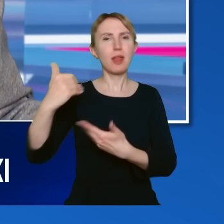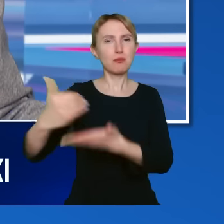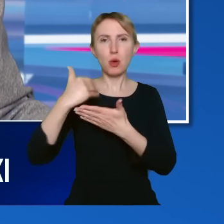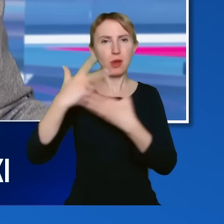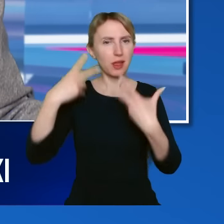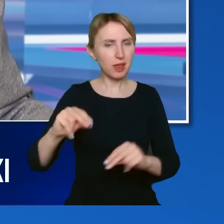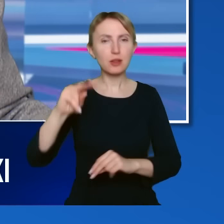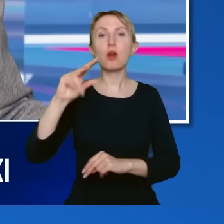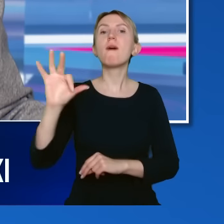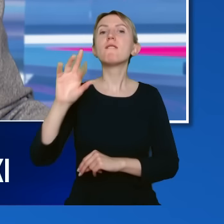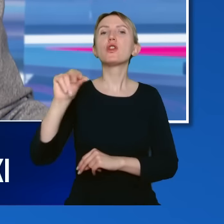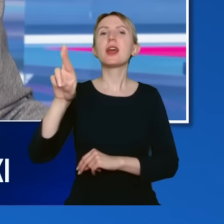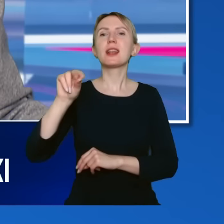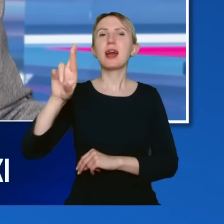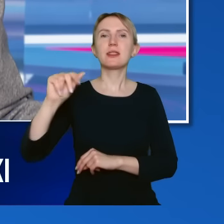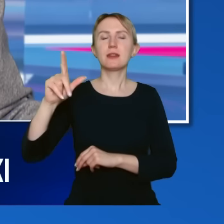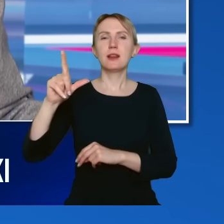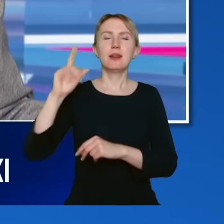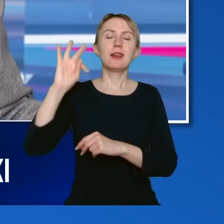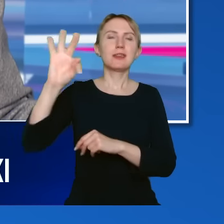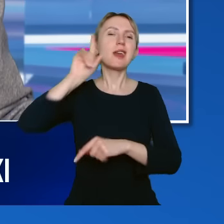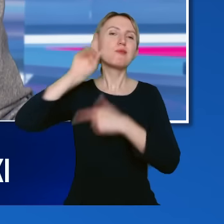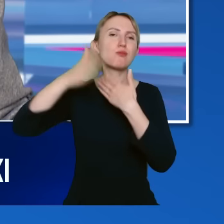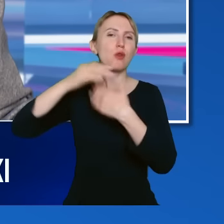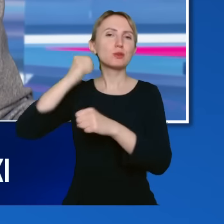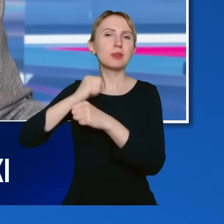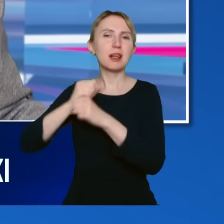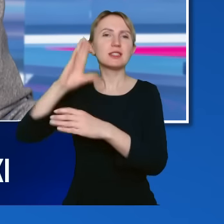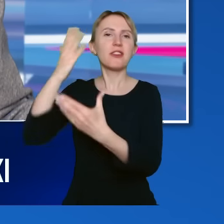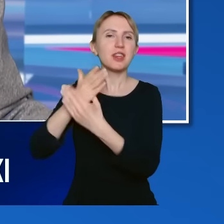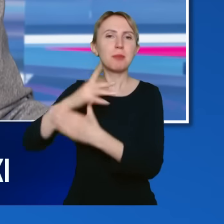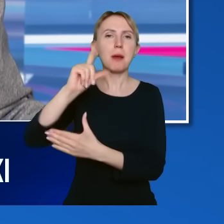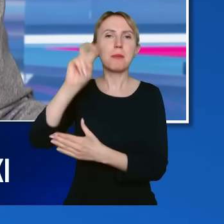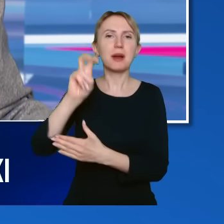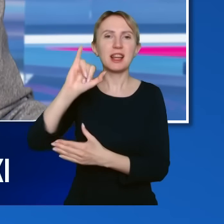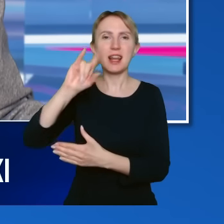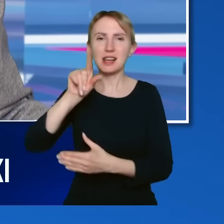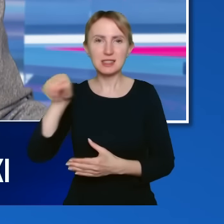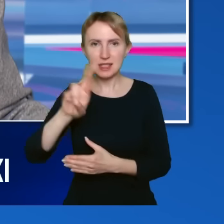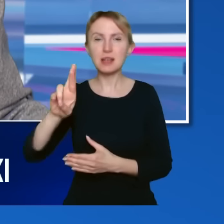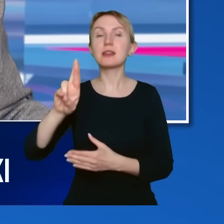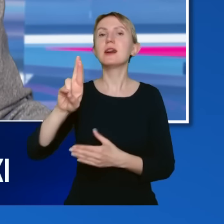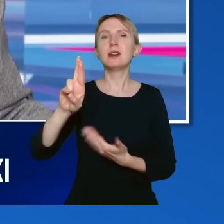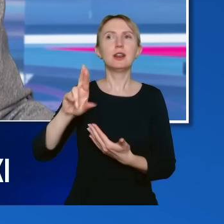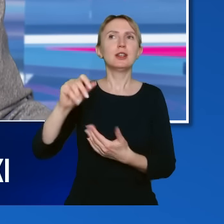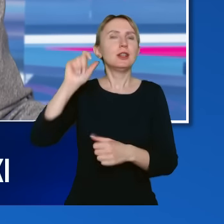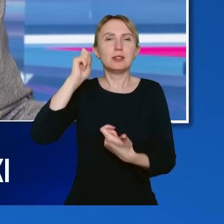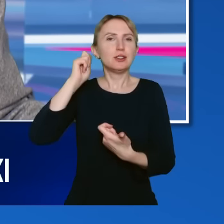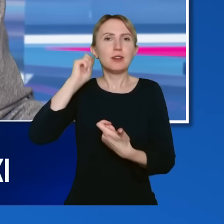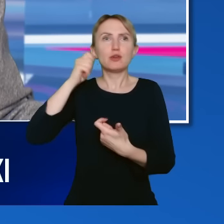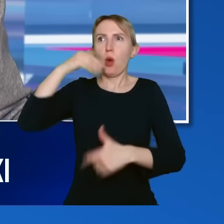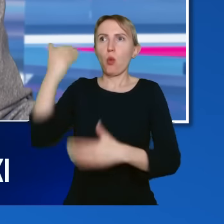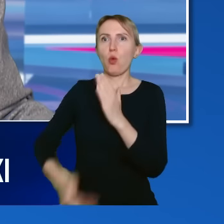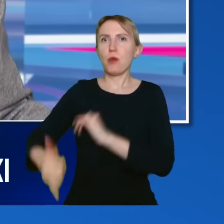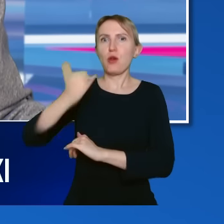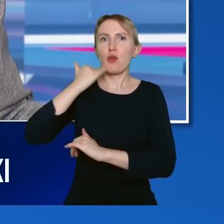Leyen, jak się okazało, jej mąż w Pfizerze pracujący, nagle ona gubi komórkę, nie wiadomo jak zamawiała te